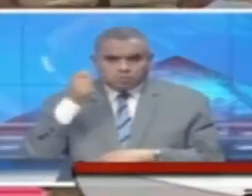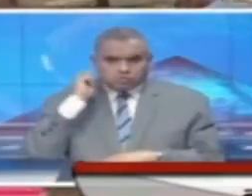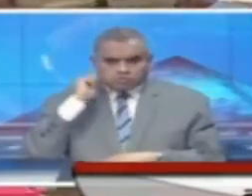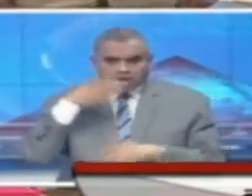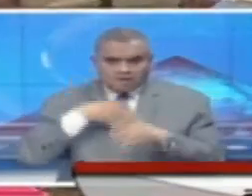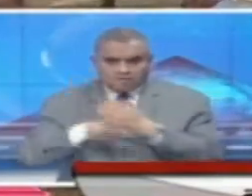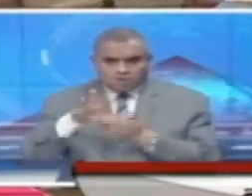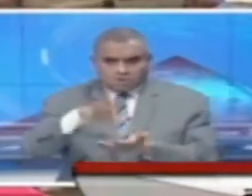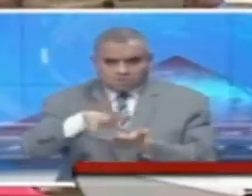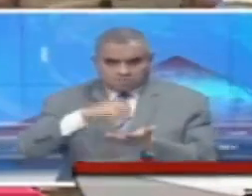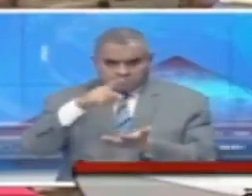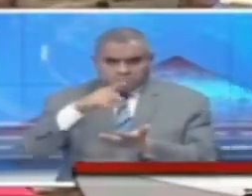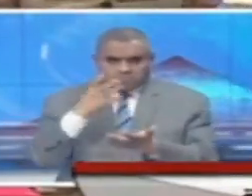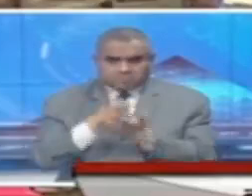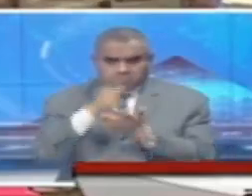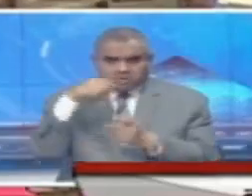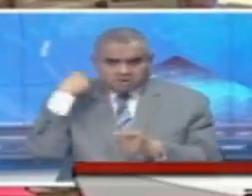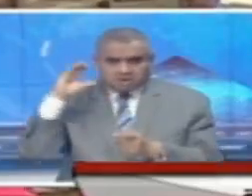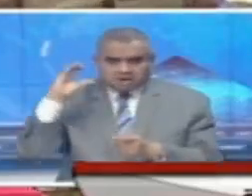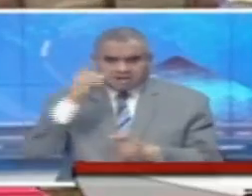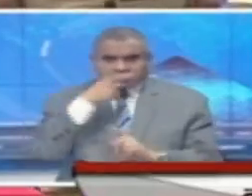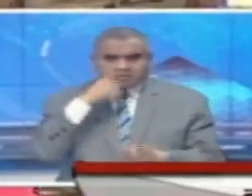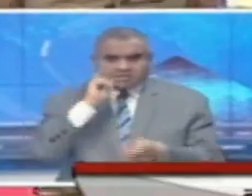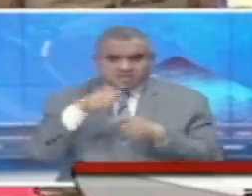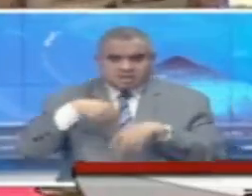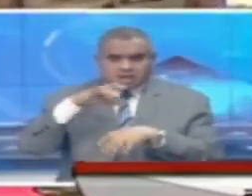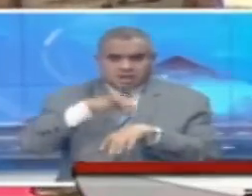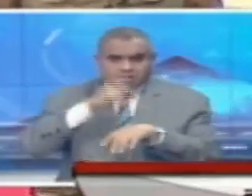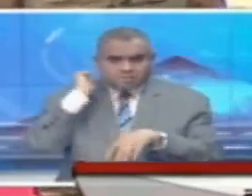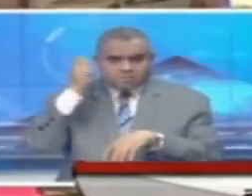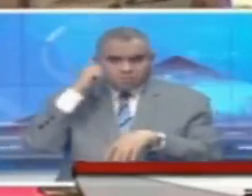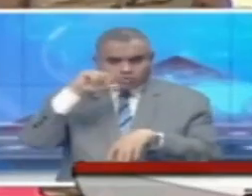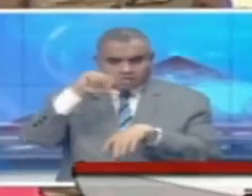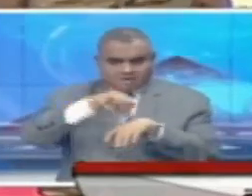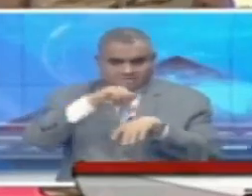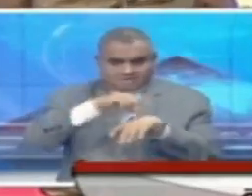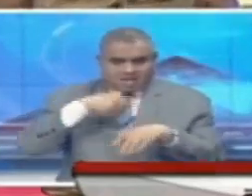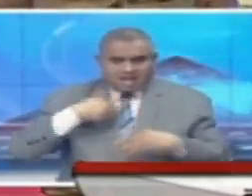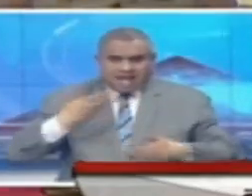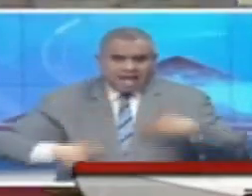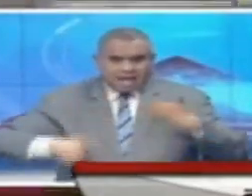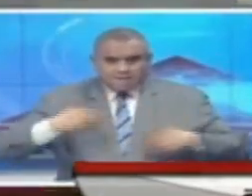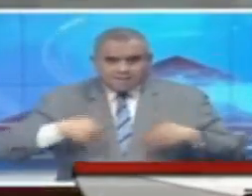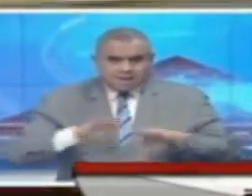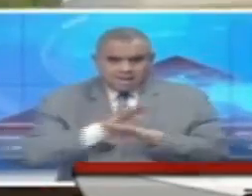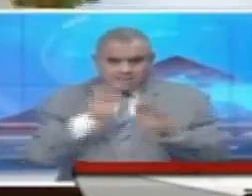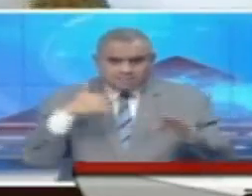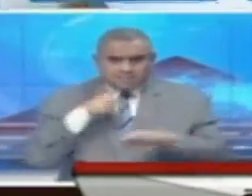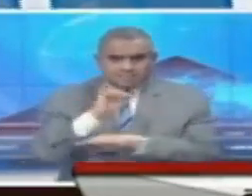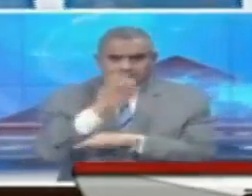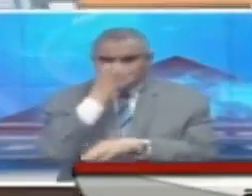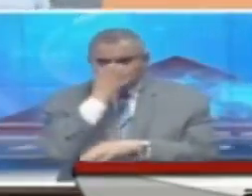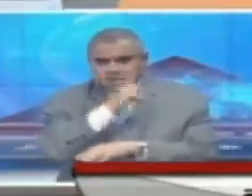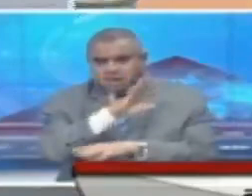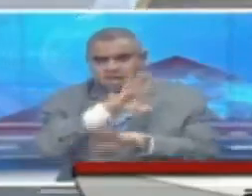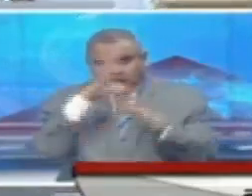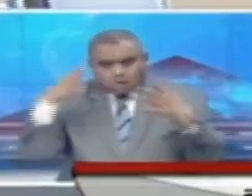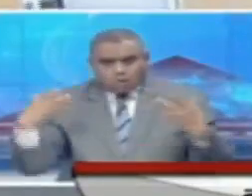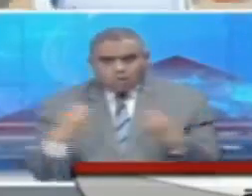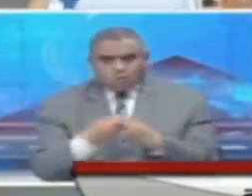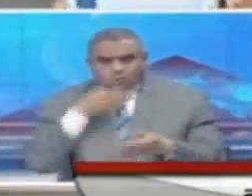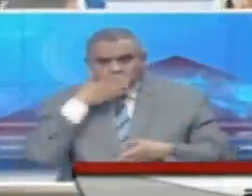سيادتك وجهتنا ان المستشفى المركزي مش بس عمليات ورعايات مركزة وكل